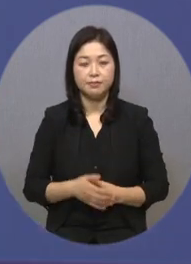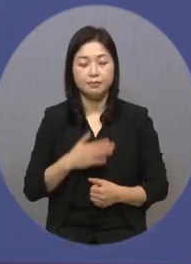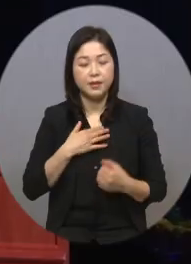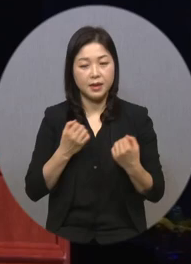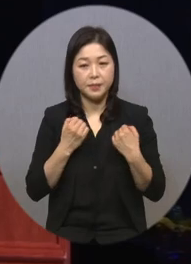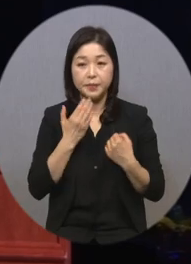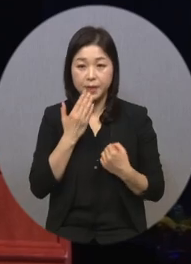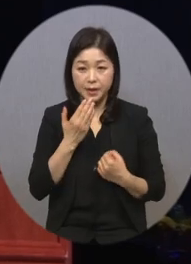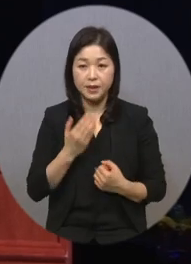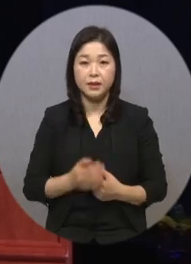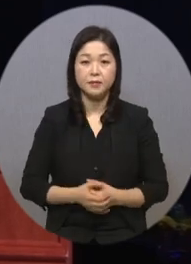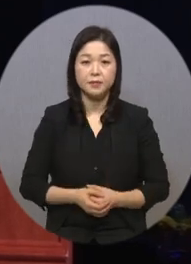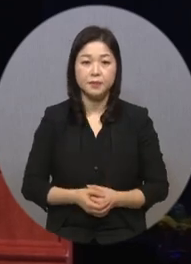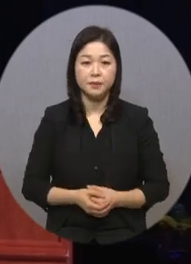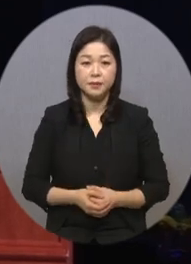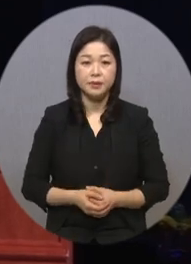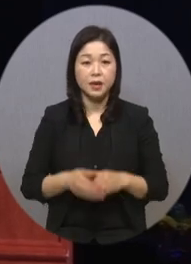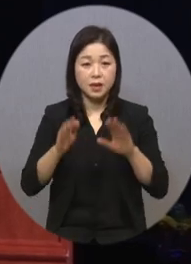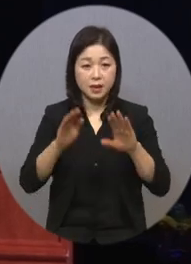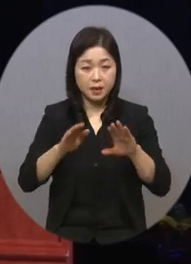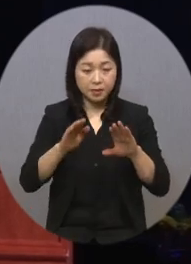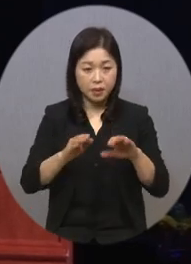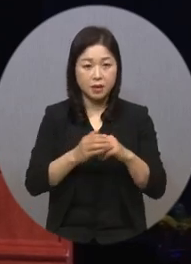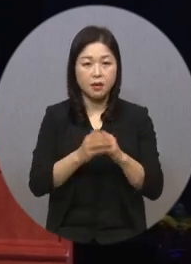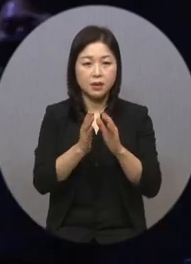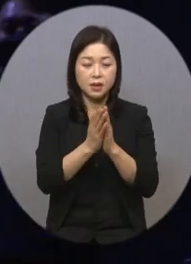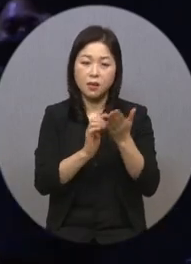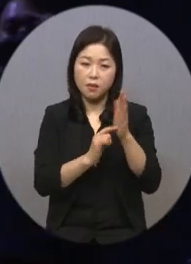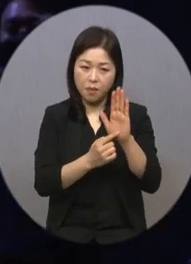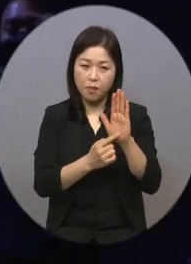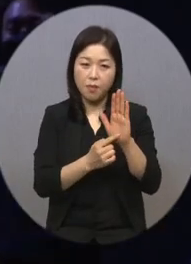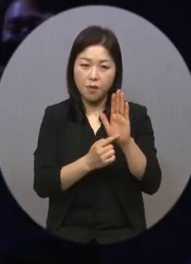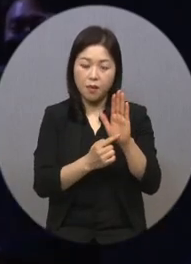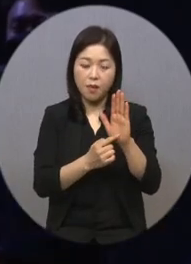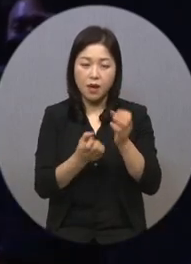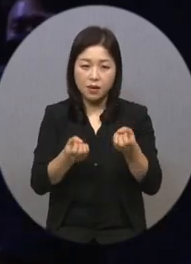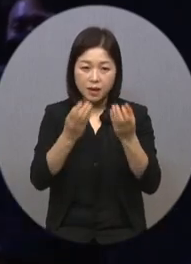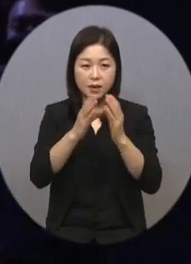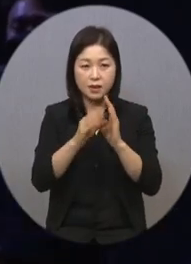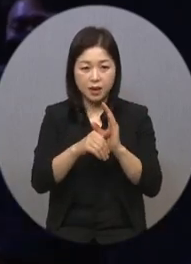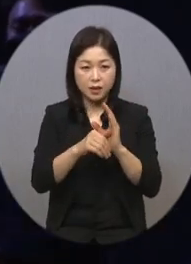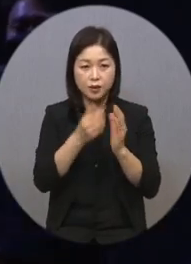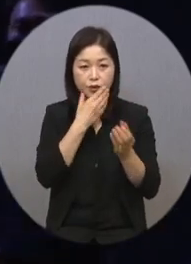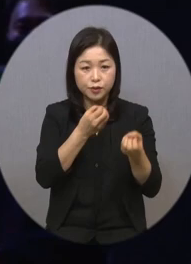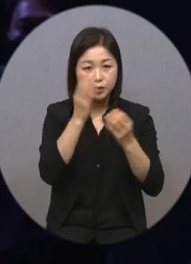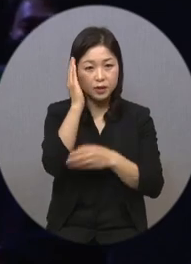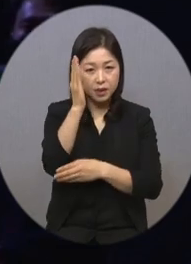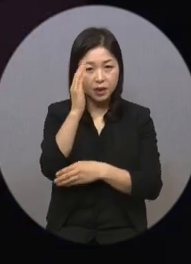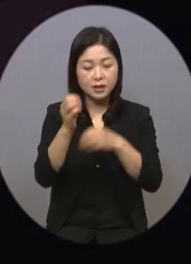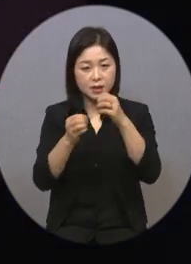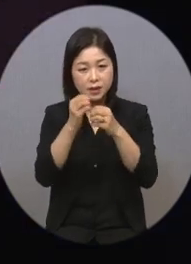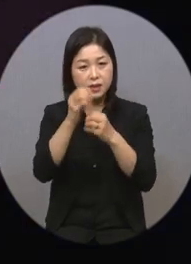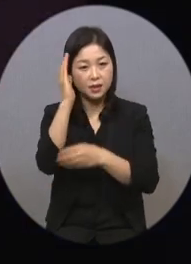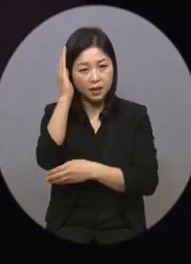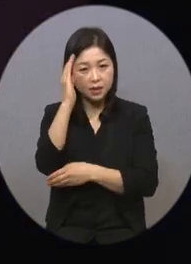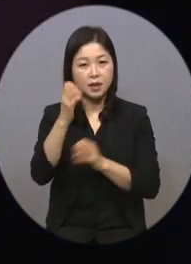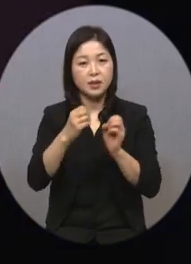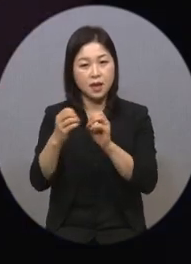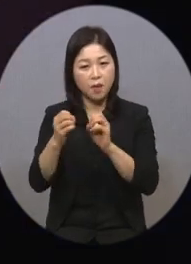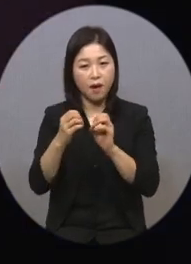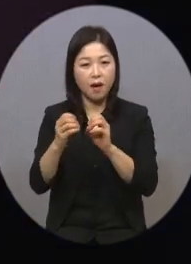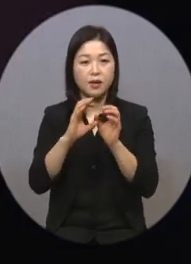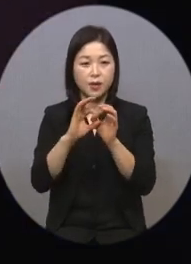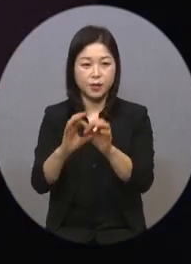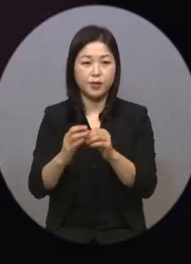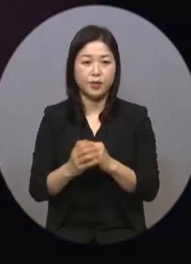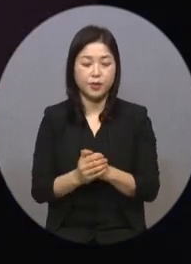힘내겠습니다. 이번 출판 기념회에서는 각 내빈들의 축사를 비롯하여 신앙송과 함께 토크쇼까지 진행되었습니다. 두